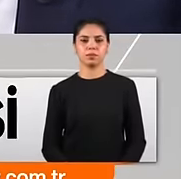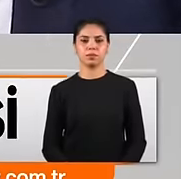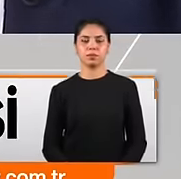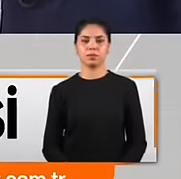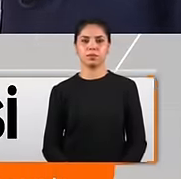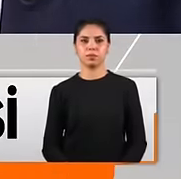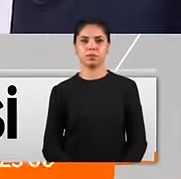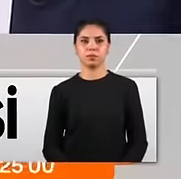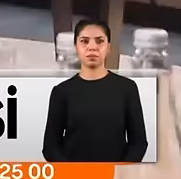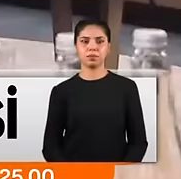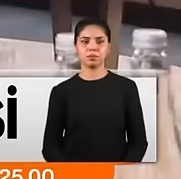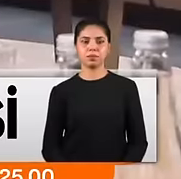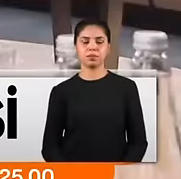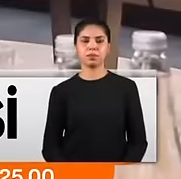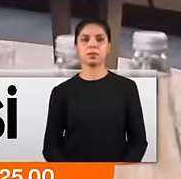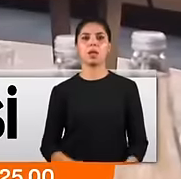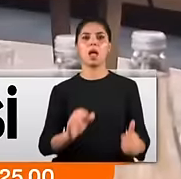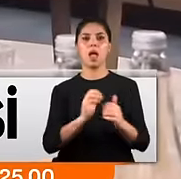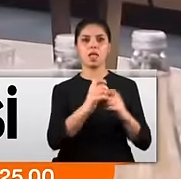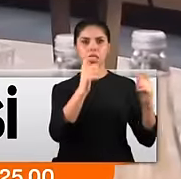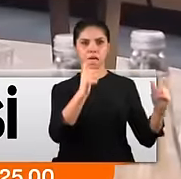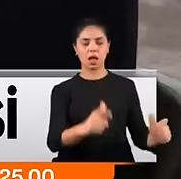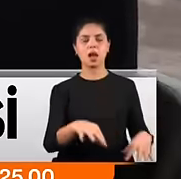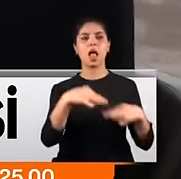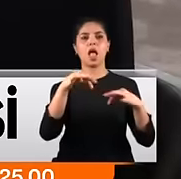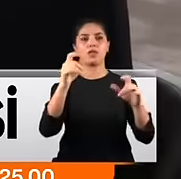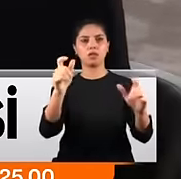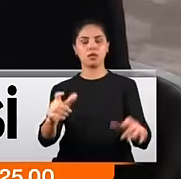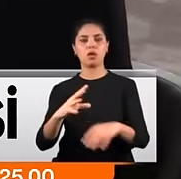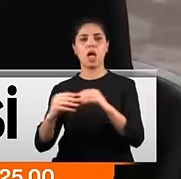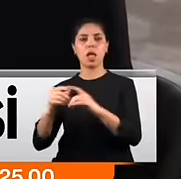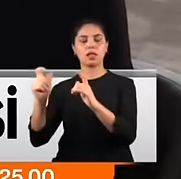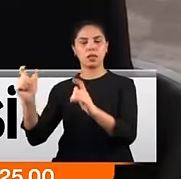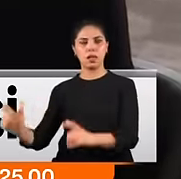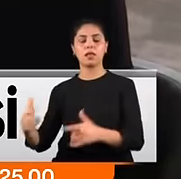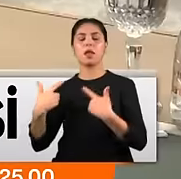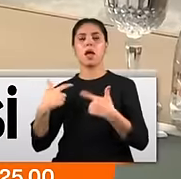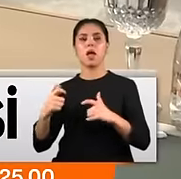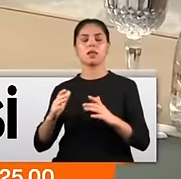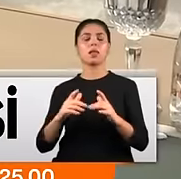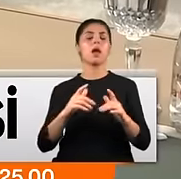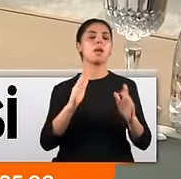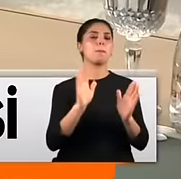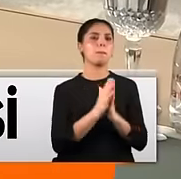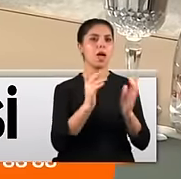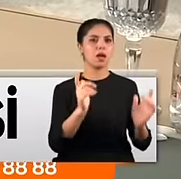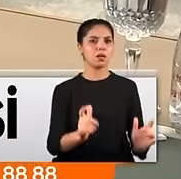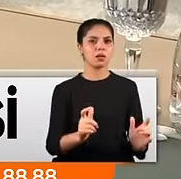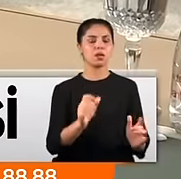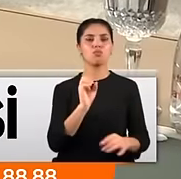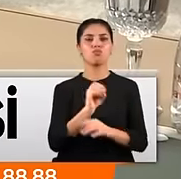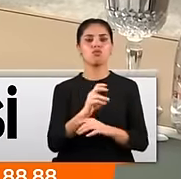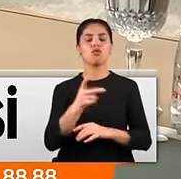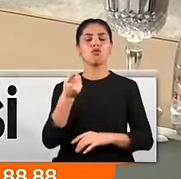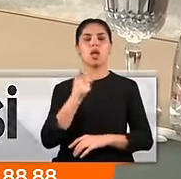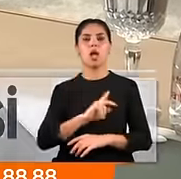olmayacak. Net. Antalya, Eskişehir, Adana, Hatay, Mersin, Muğla ve Tekirdağ Büyükşehir Belediye Başkan adaylarının